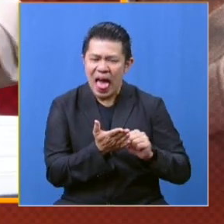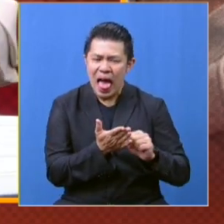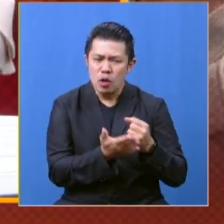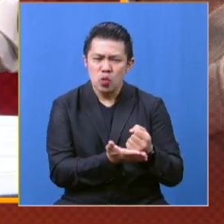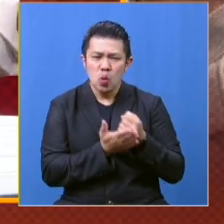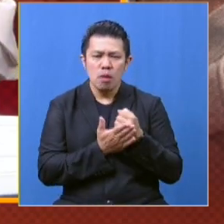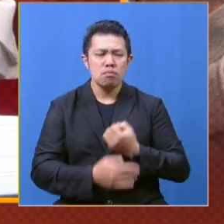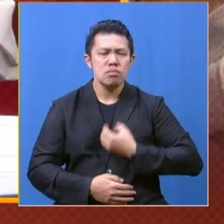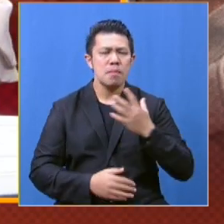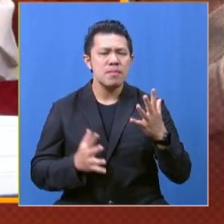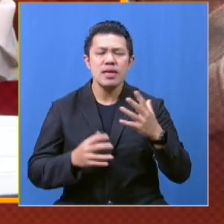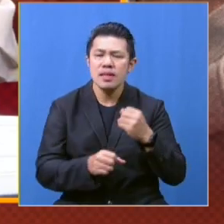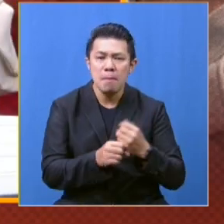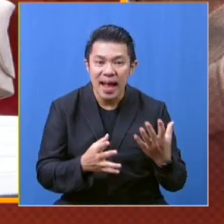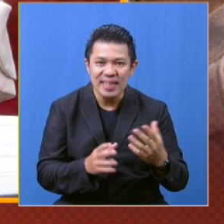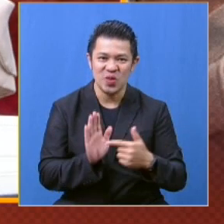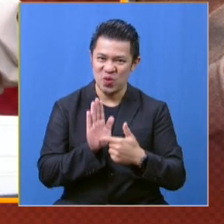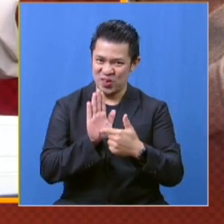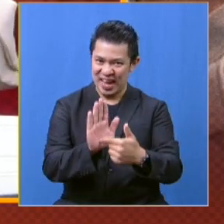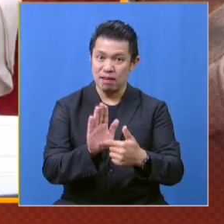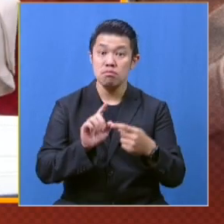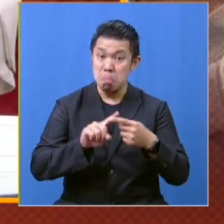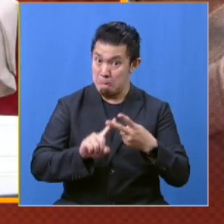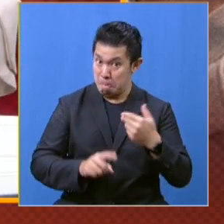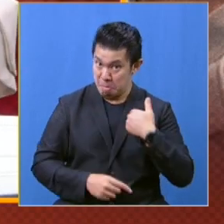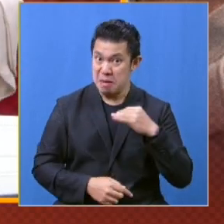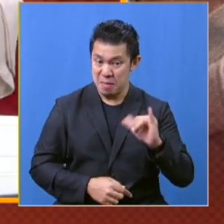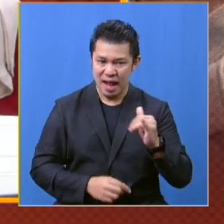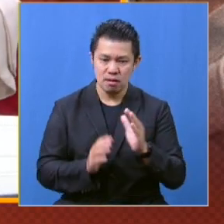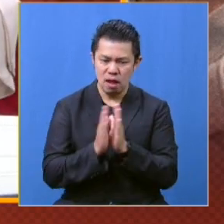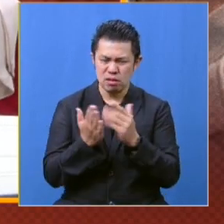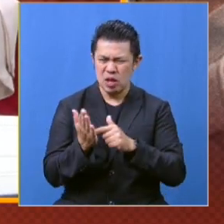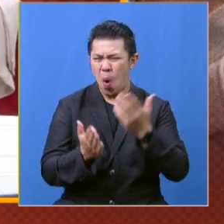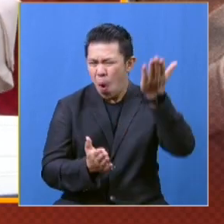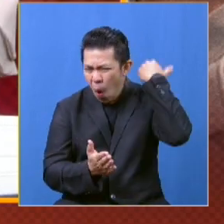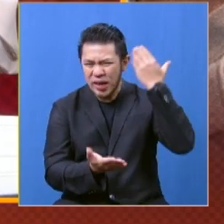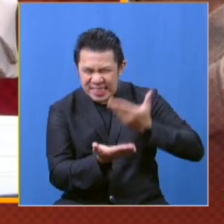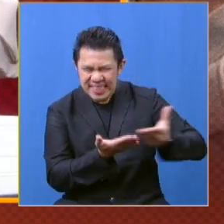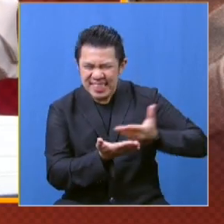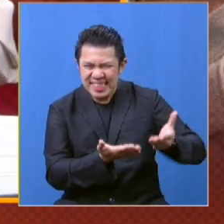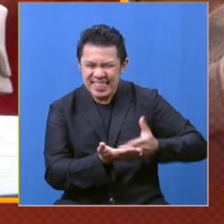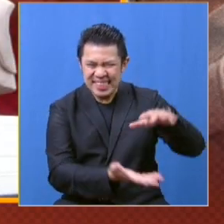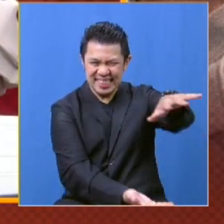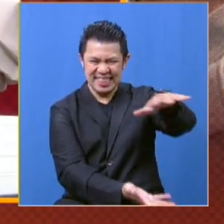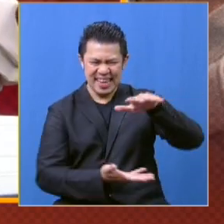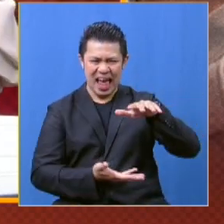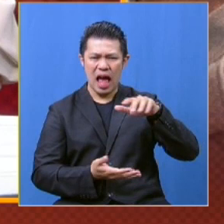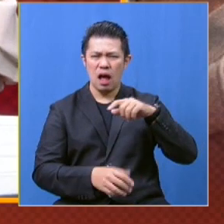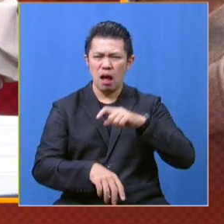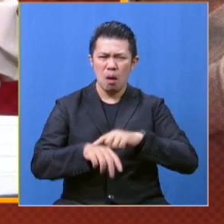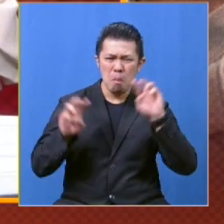ที่จะต้องอยู่บ้านกันแบบนี้มีอะไรบ้างบางคนบอกว่าหนังสือที่เคยซื้อเอาไว้แล้วไม่มีเวลาอ่านเอามาอ่